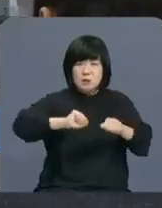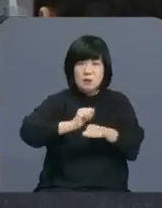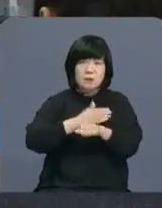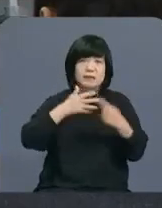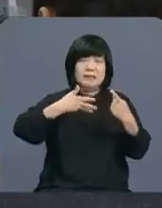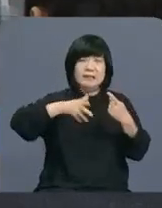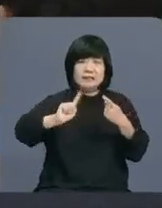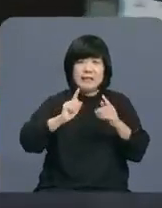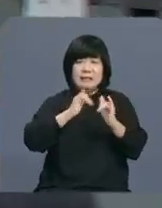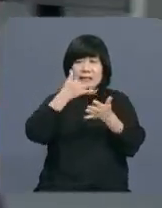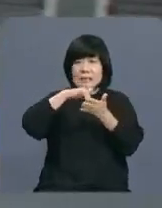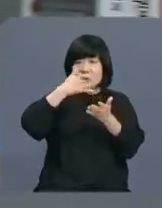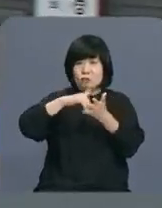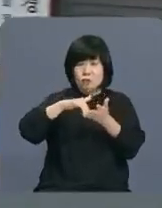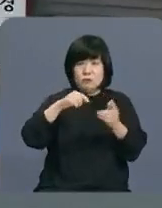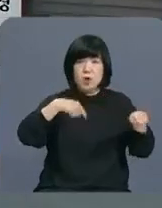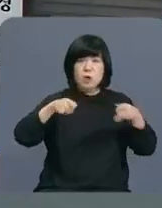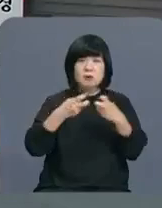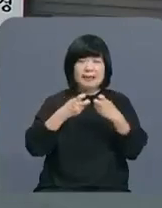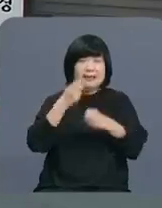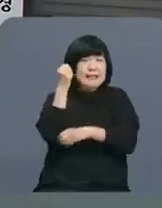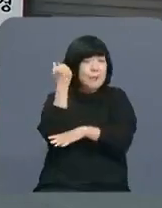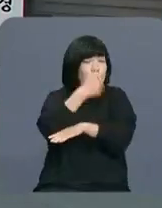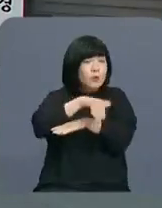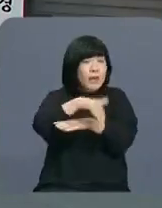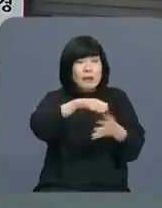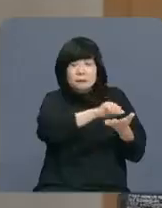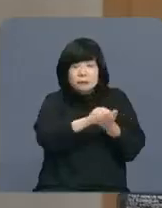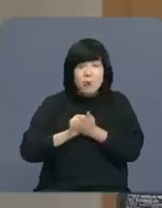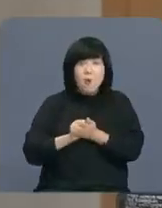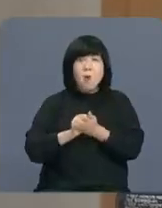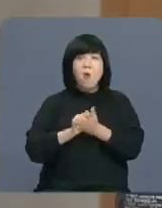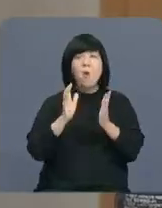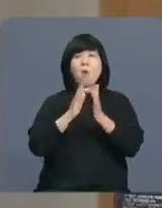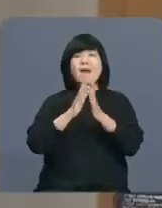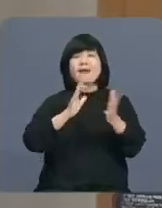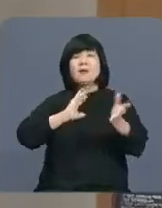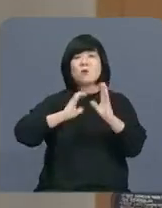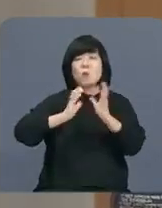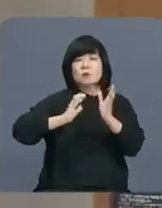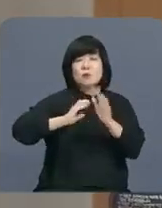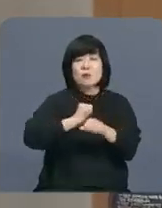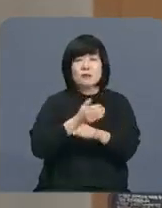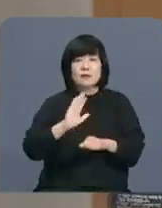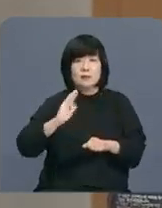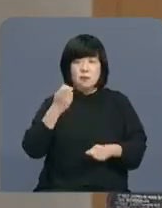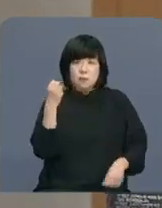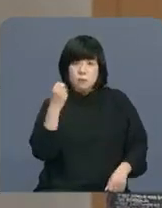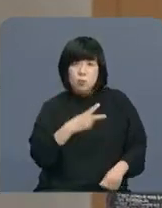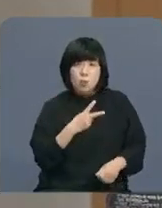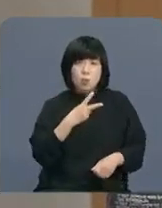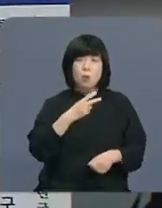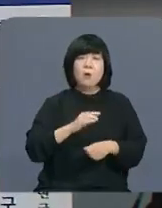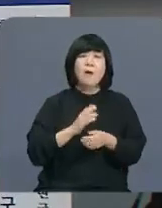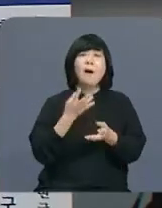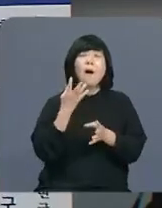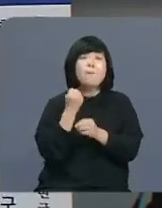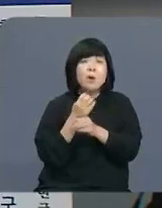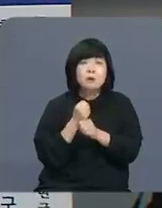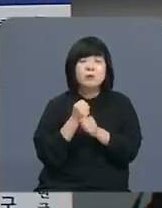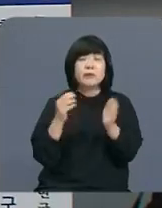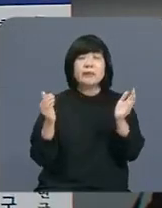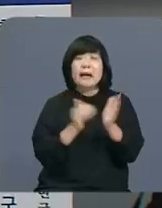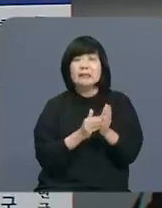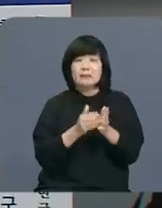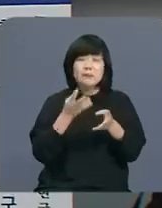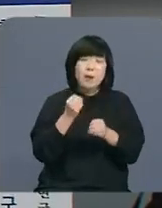제1차 인구정책 기본계획을 마련해 온라인 공청회를 열었습니다. 무엇보다 몇 년까지 몇만 명을